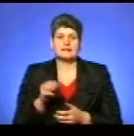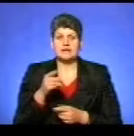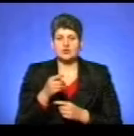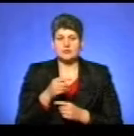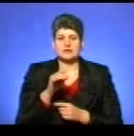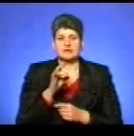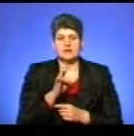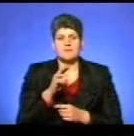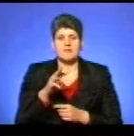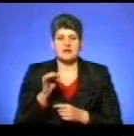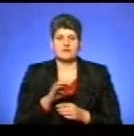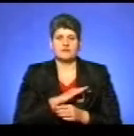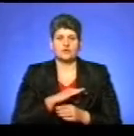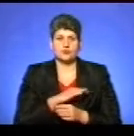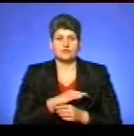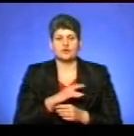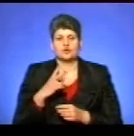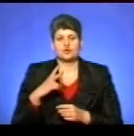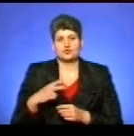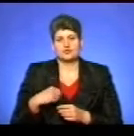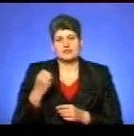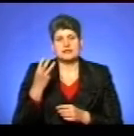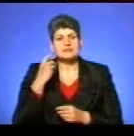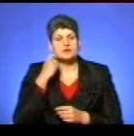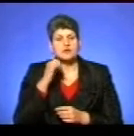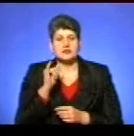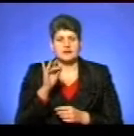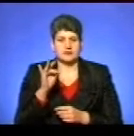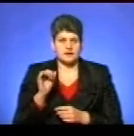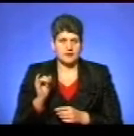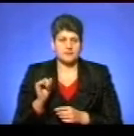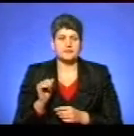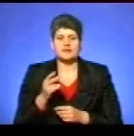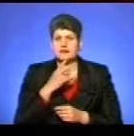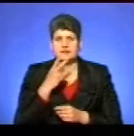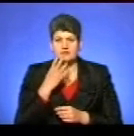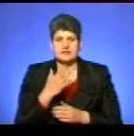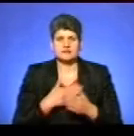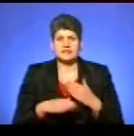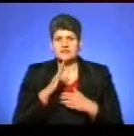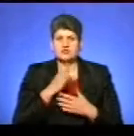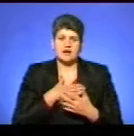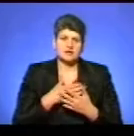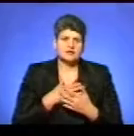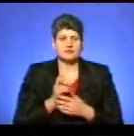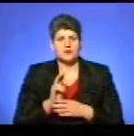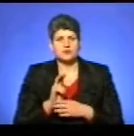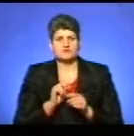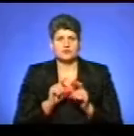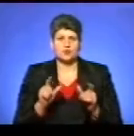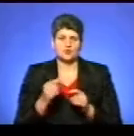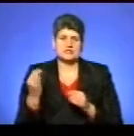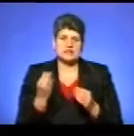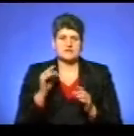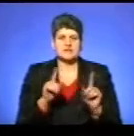виховує 13-річну доньку Іринку. Жінка розповідає, незважаючи на інвалідність, дівчинка активна, ходить до школи,